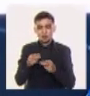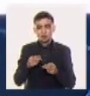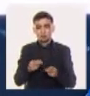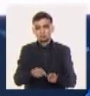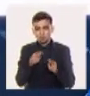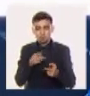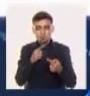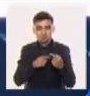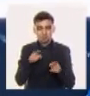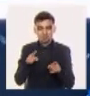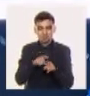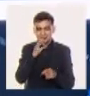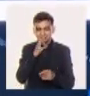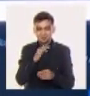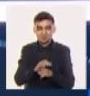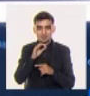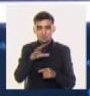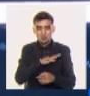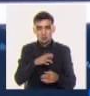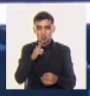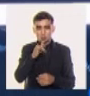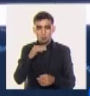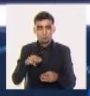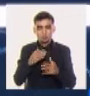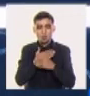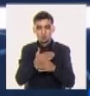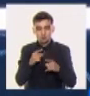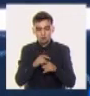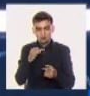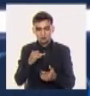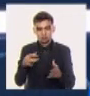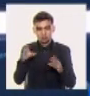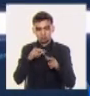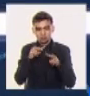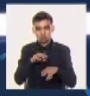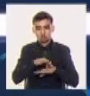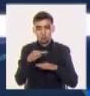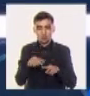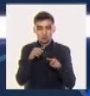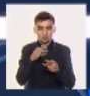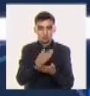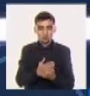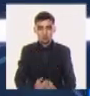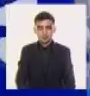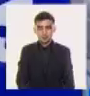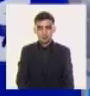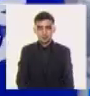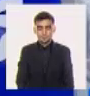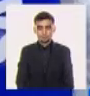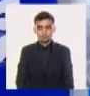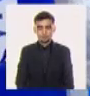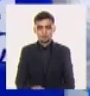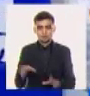что лекарства, доставленные в качестве гуманитарной помощи, теперь находятся под их строгим контролем.